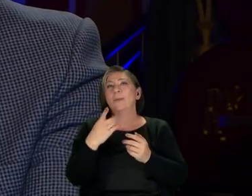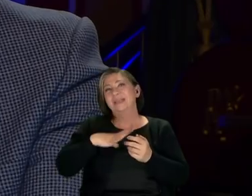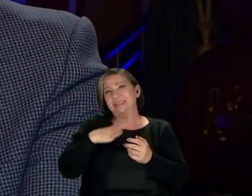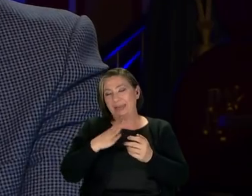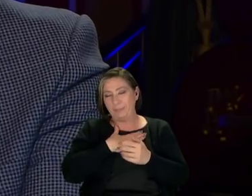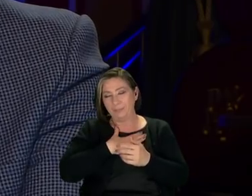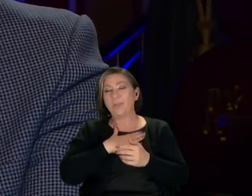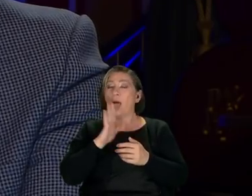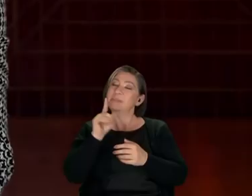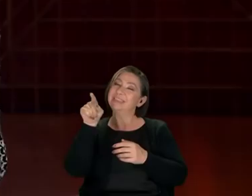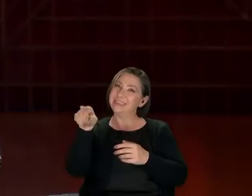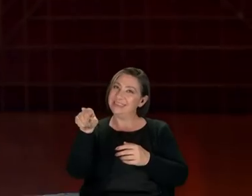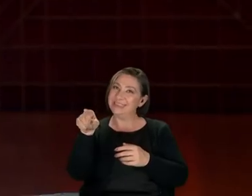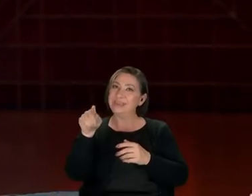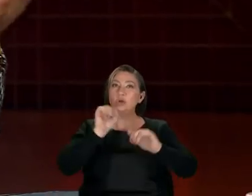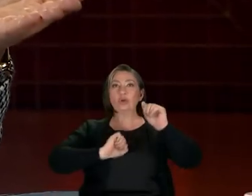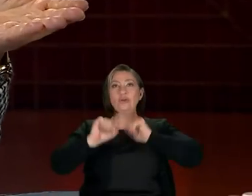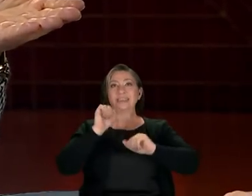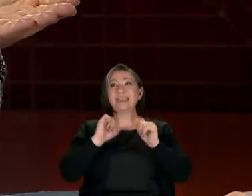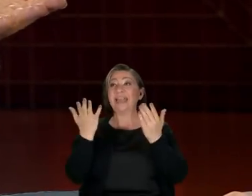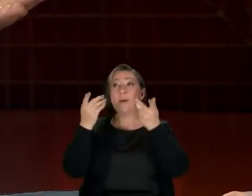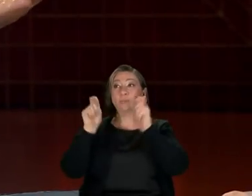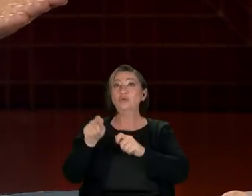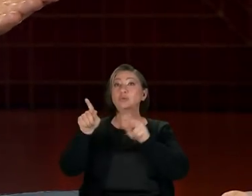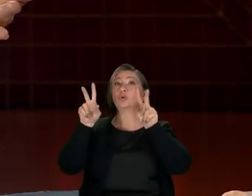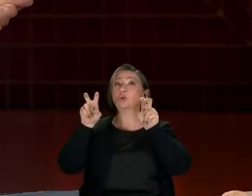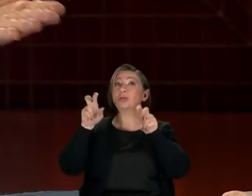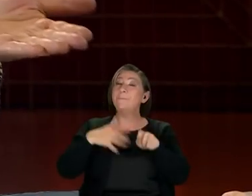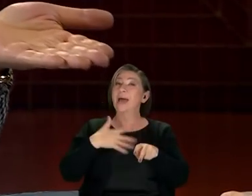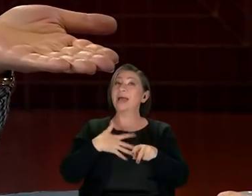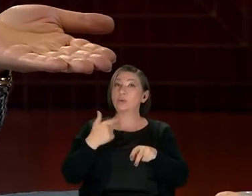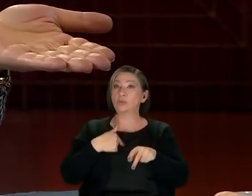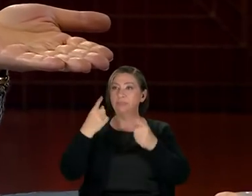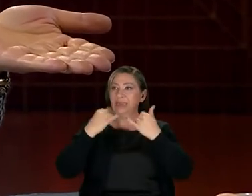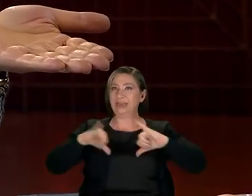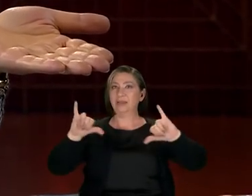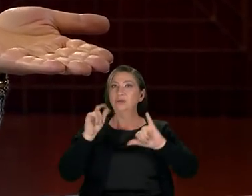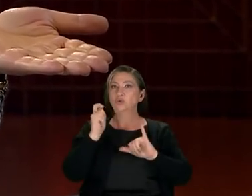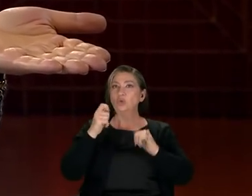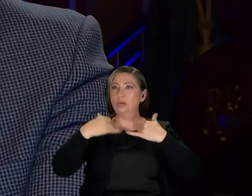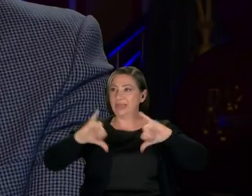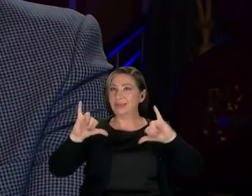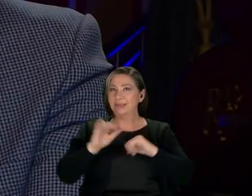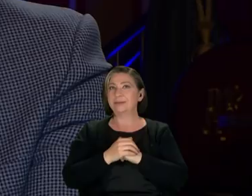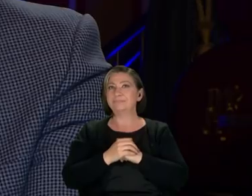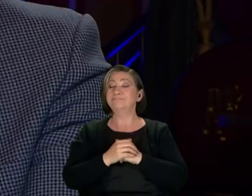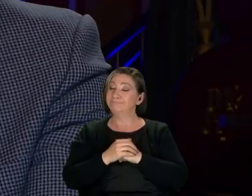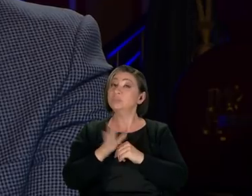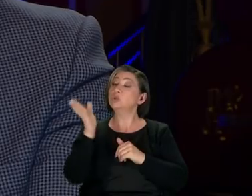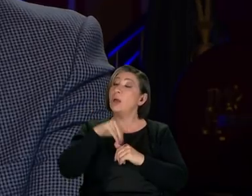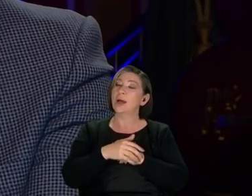duydum. Ama siz üniversitede ne yapıyorsunuz bu konuda? Bunu merak ediyorum. Bir kere bir tatil, zorunlu tatil verildi. Evet.